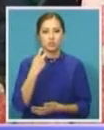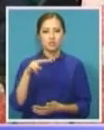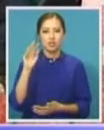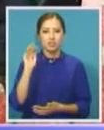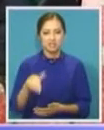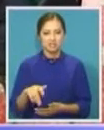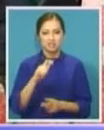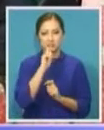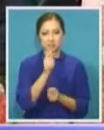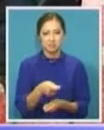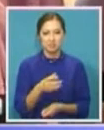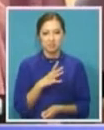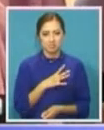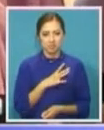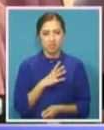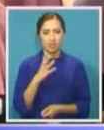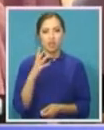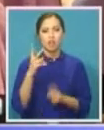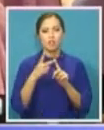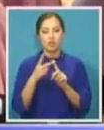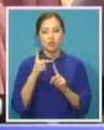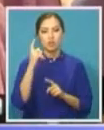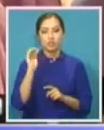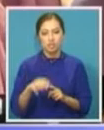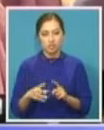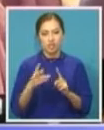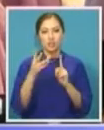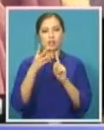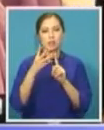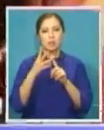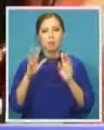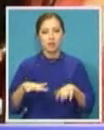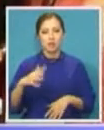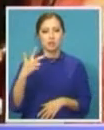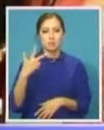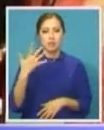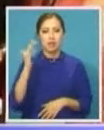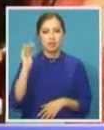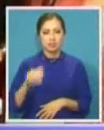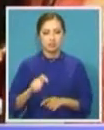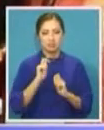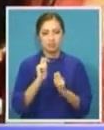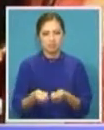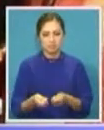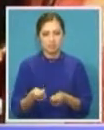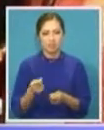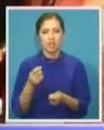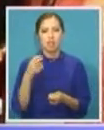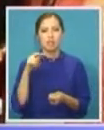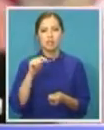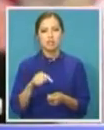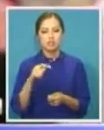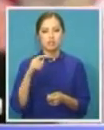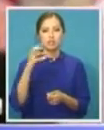көлемінде сыйақы берілді. Екінші орынға 100 мың теңге, үшінші орынға 35 мың теңге тағайындалған. Сондай-ақ 5 ынталандыру сыйлығы ретінде